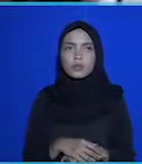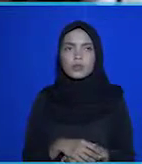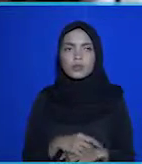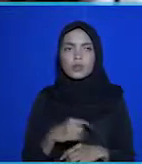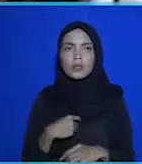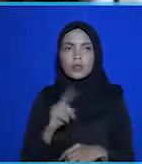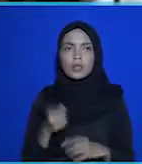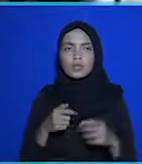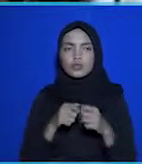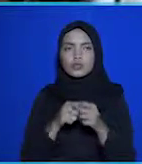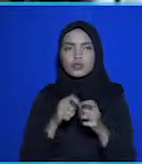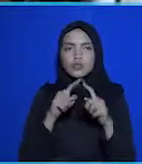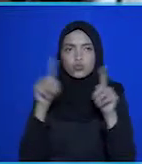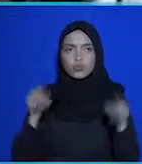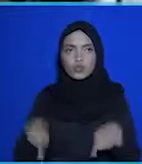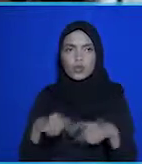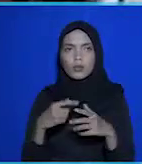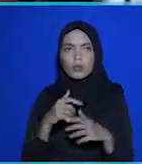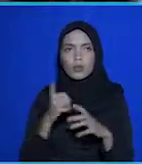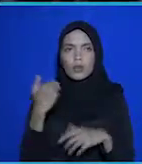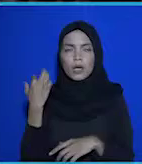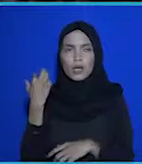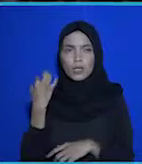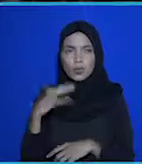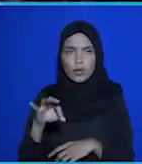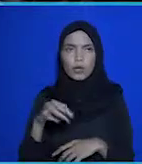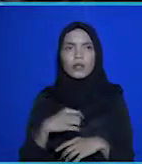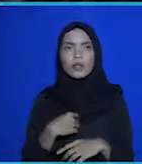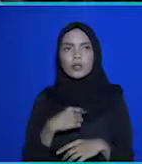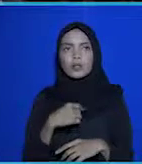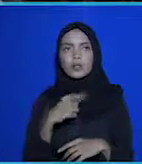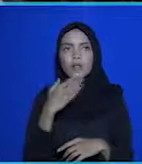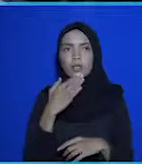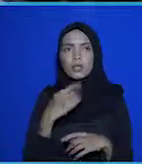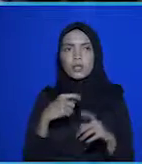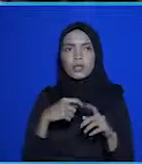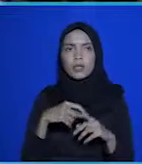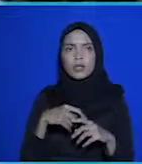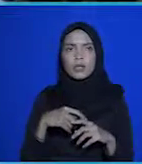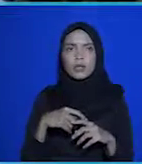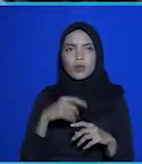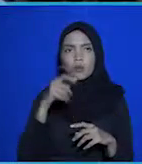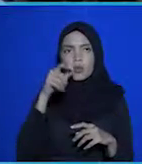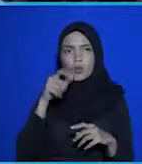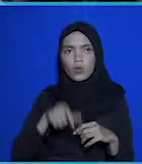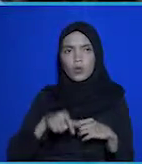Pembaruan. Ada beberapa hal yang ingin saya tanyakan. Untuk KPM, Keluarga Penerima Manfaat